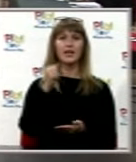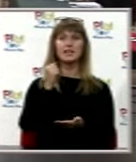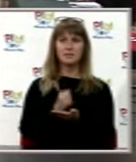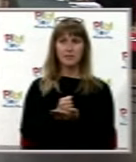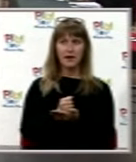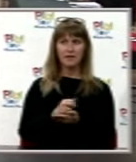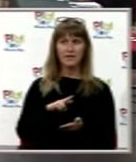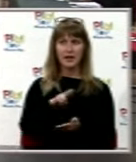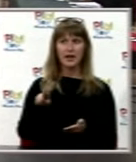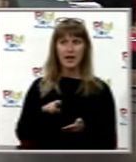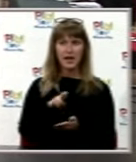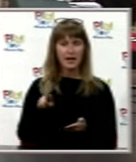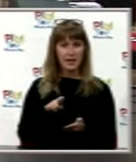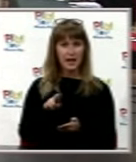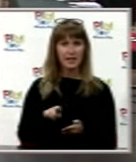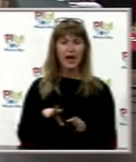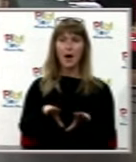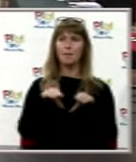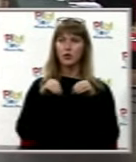sprawą zajmie się